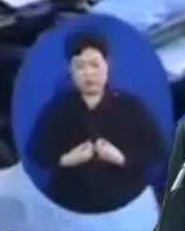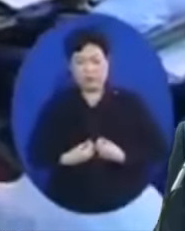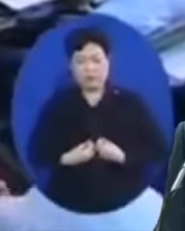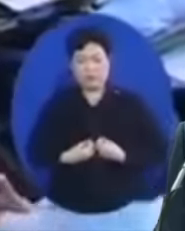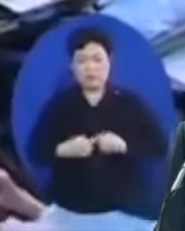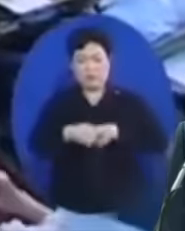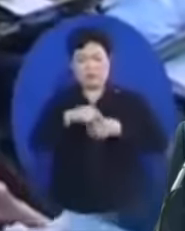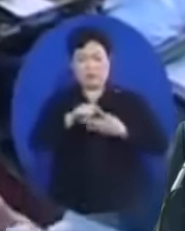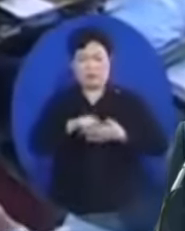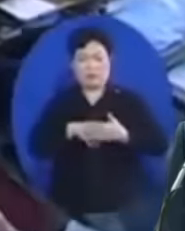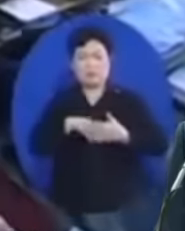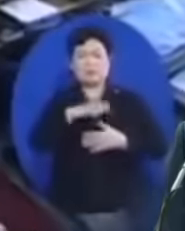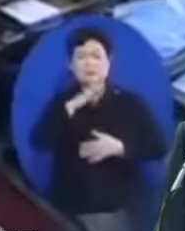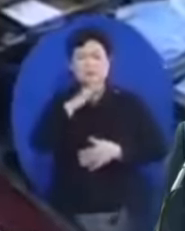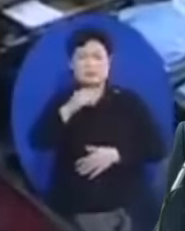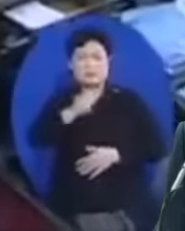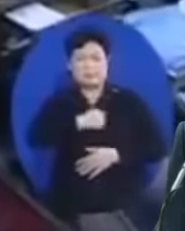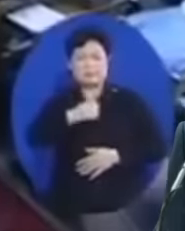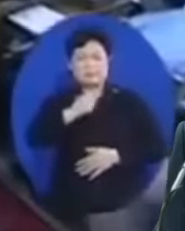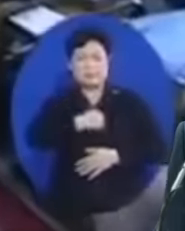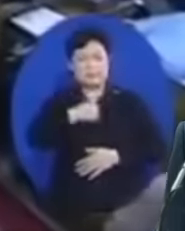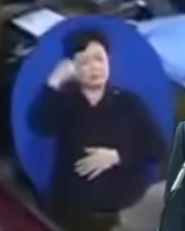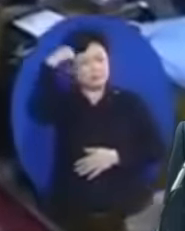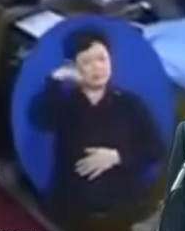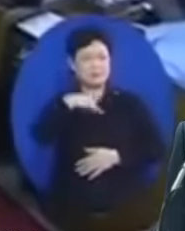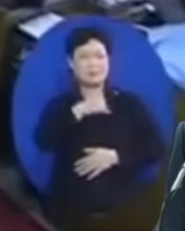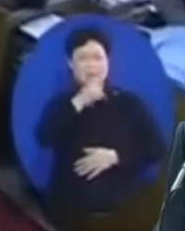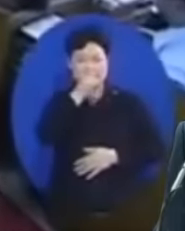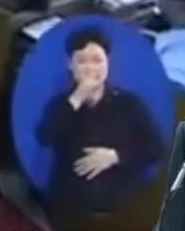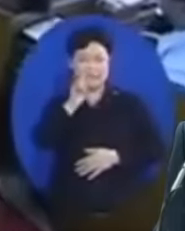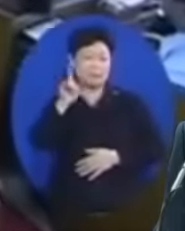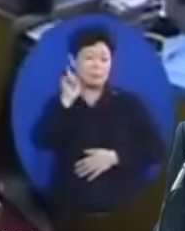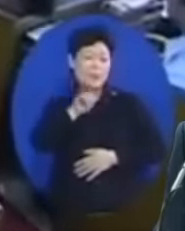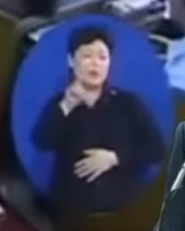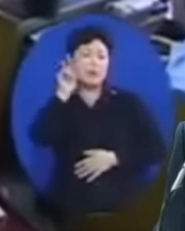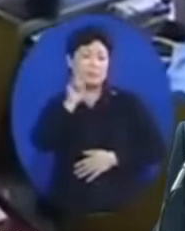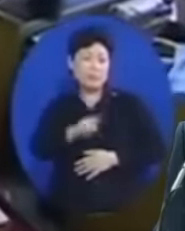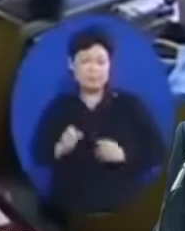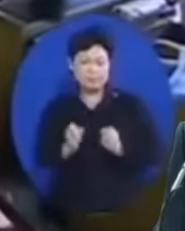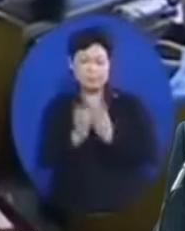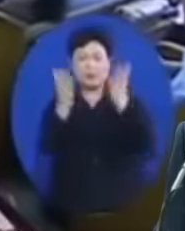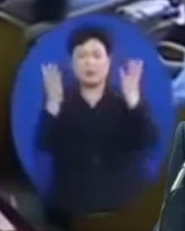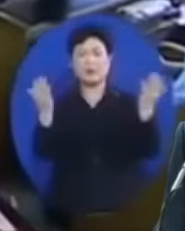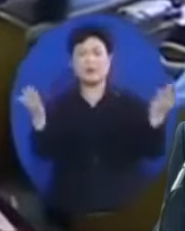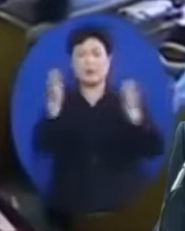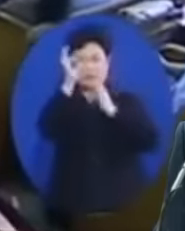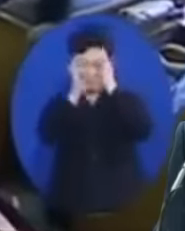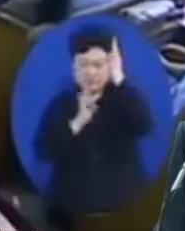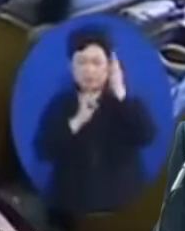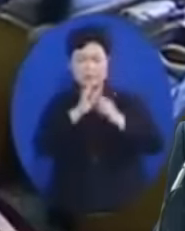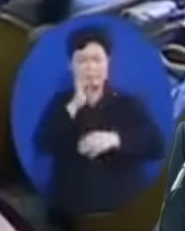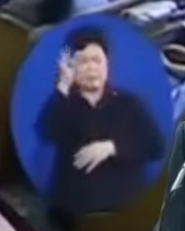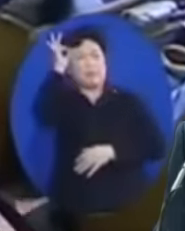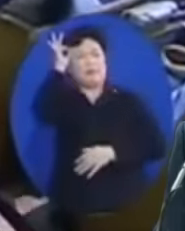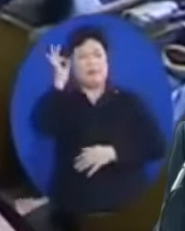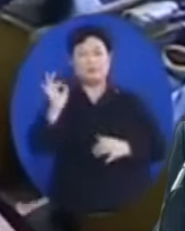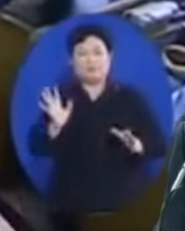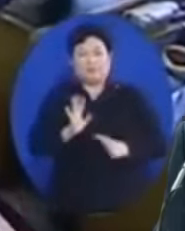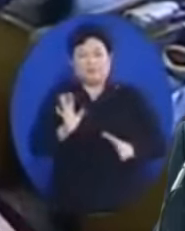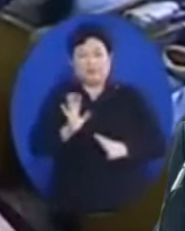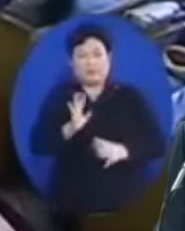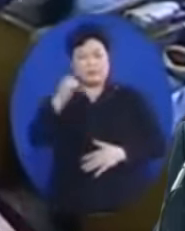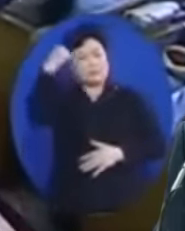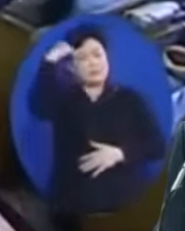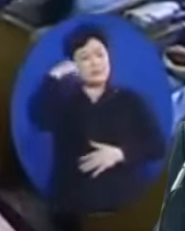내려앉고 가슴이 조여지는 느낌을 받고 있다는 것입니다 하루가 멀다 하고 터지는 대형 사고에 끔찍하고 무서운 느낌마저